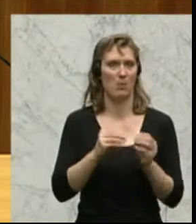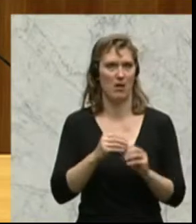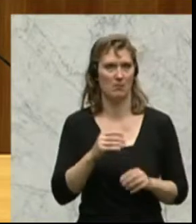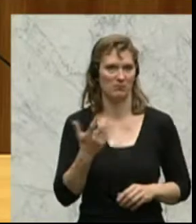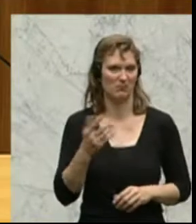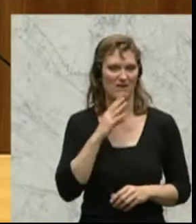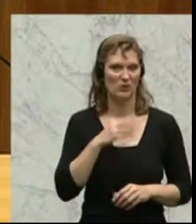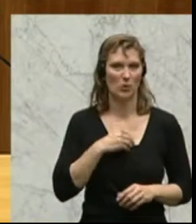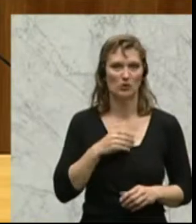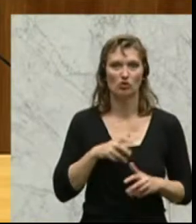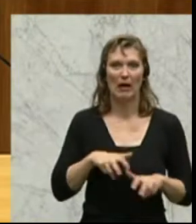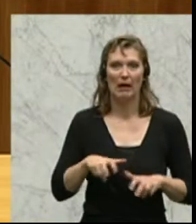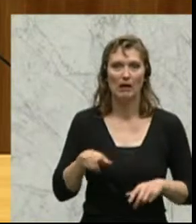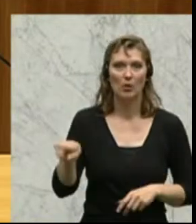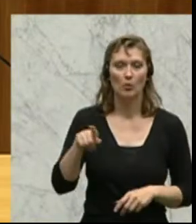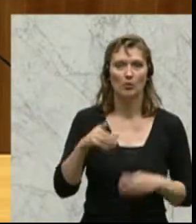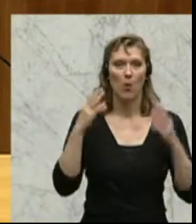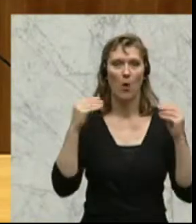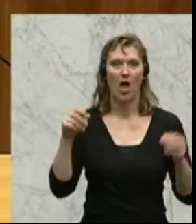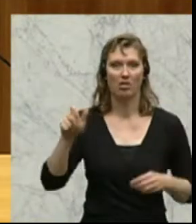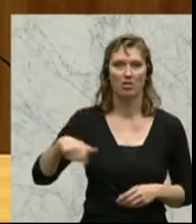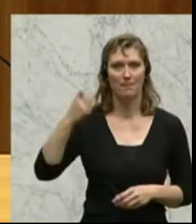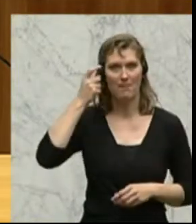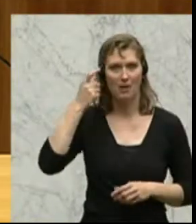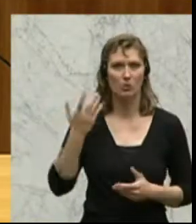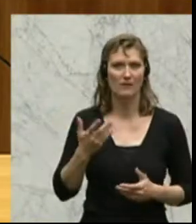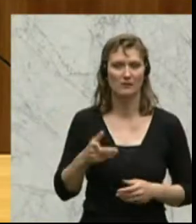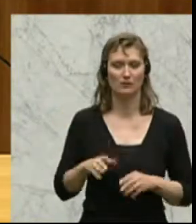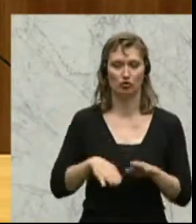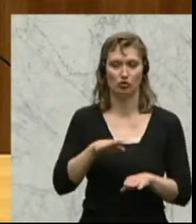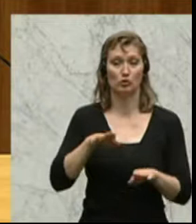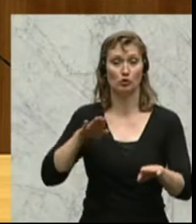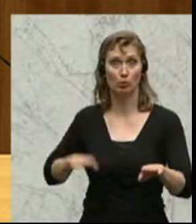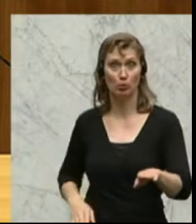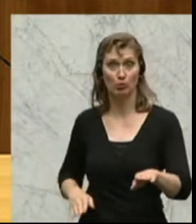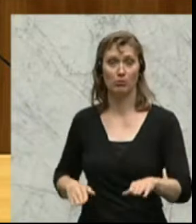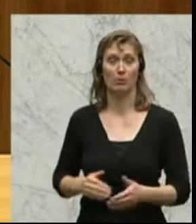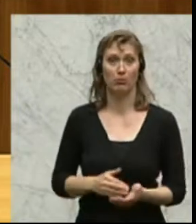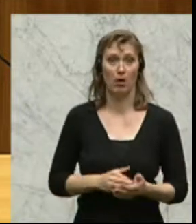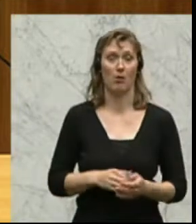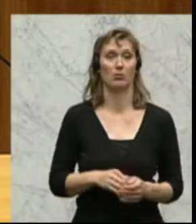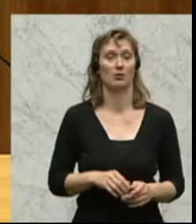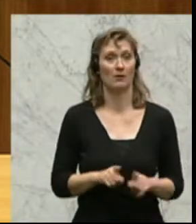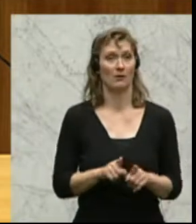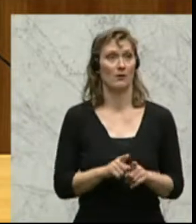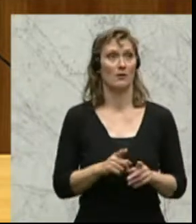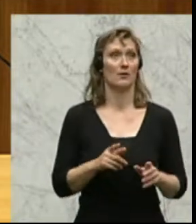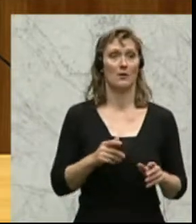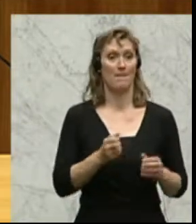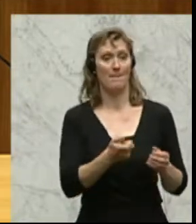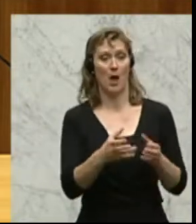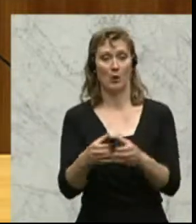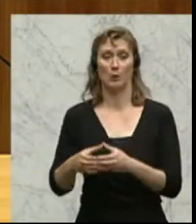wo Hollande gemeint hat, hier einen Schritt zurücksetzen zu müssen, also herunter für bestimmte Gruppen im